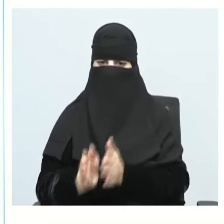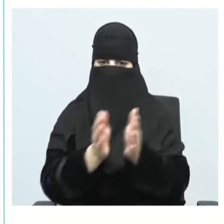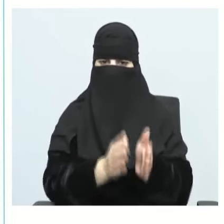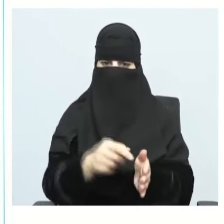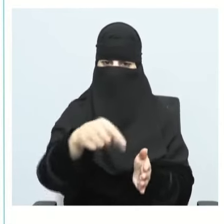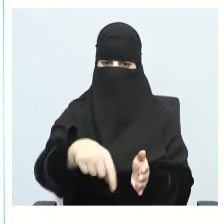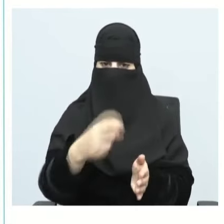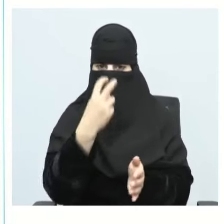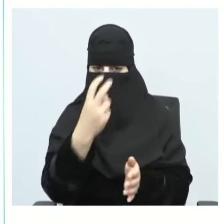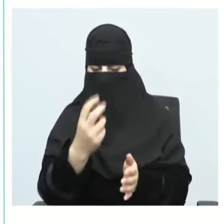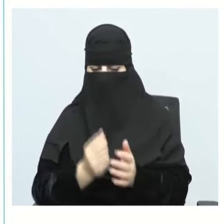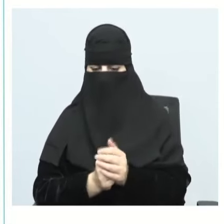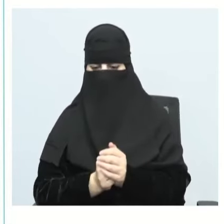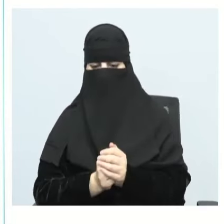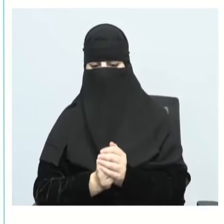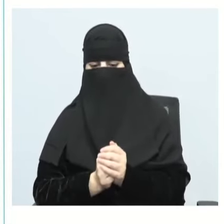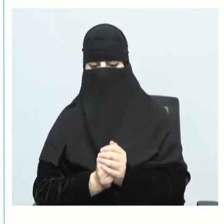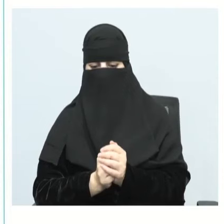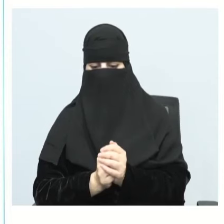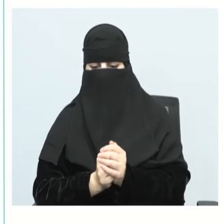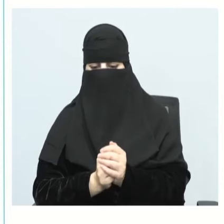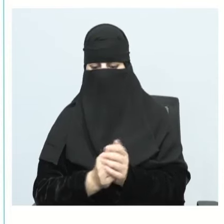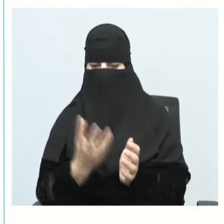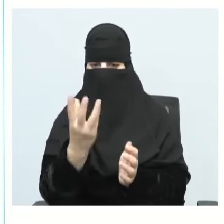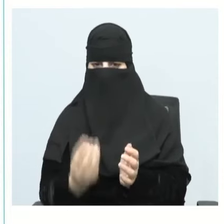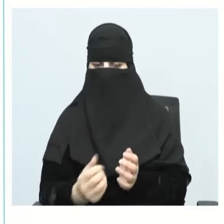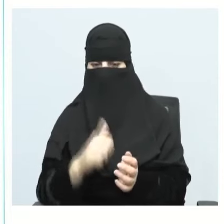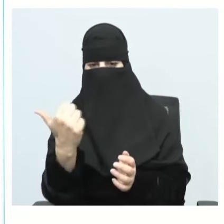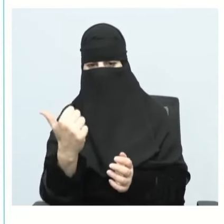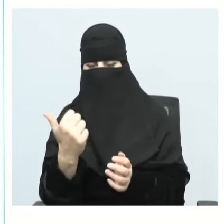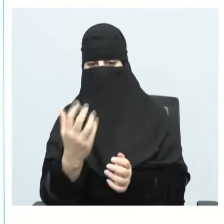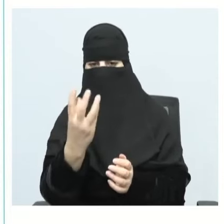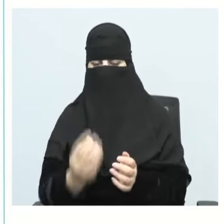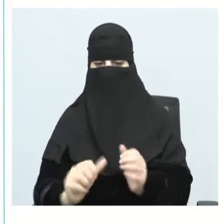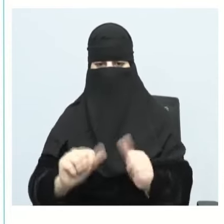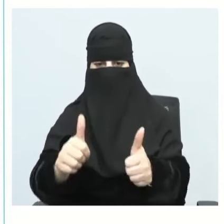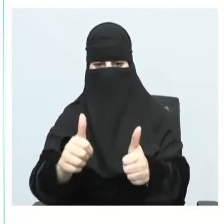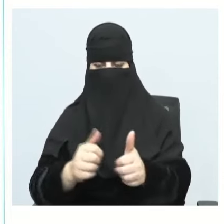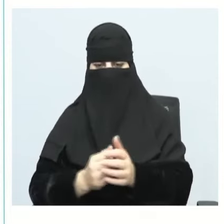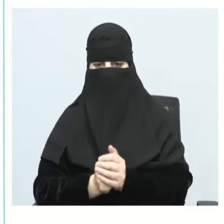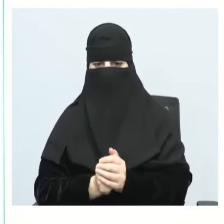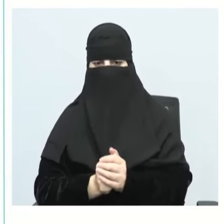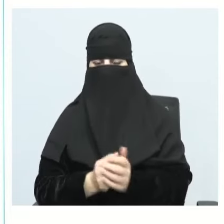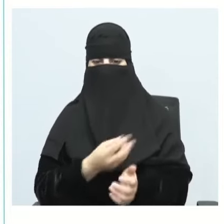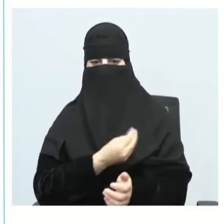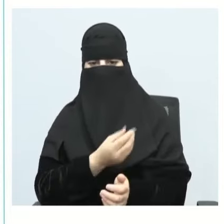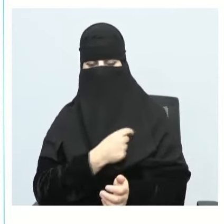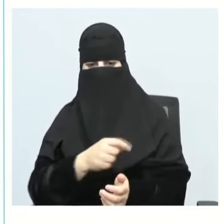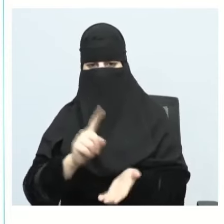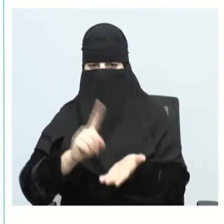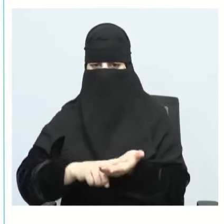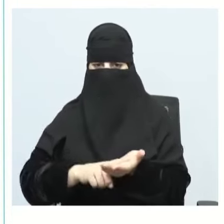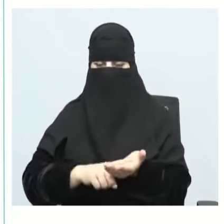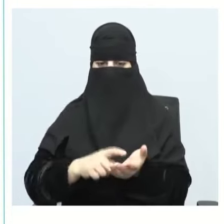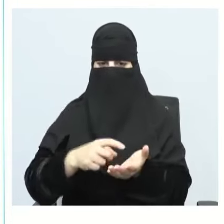نشوف ايش الموجود اذا نسيت ممكن اذا حابه تحقق اروح